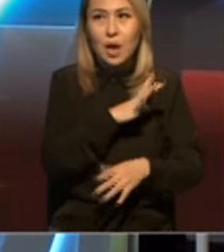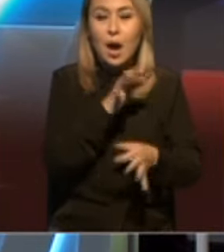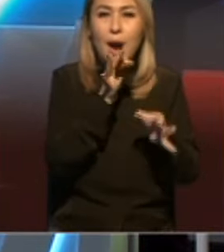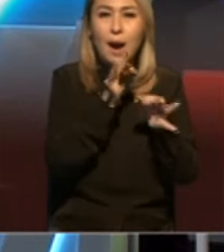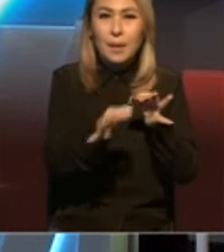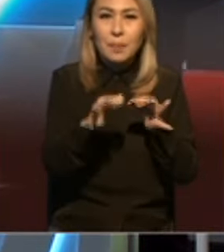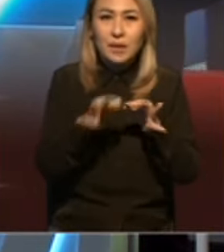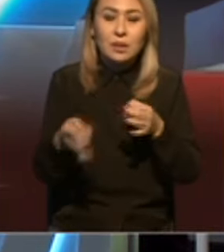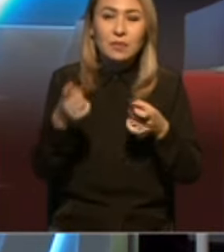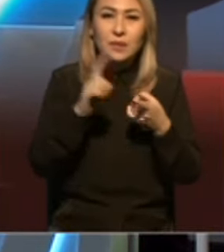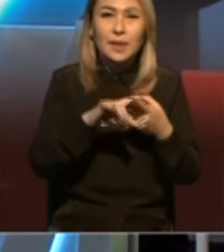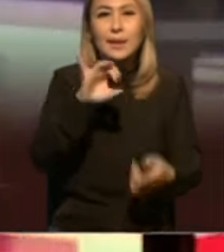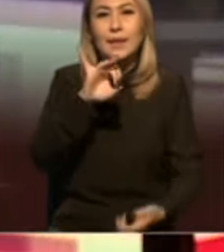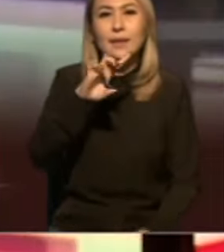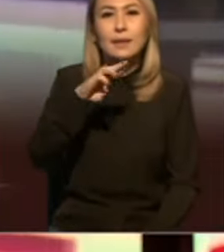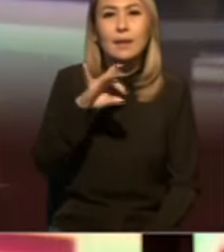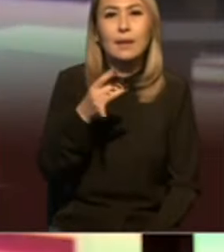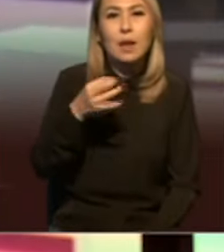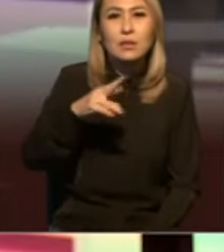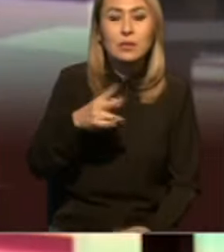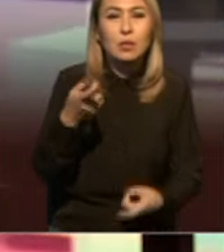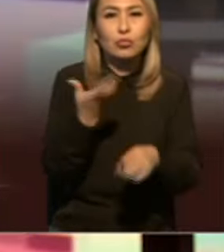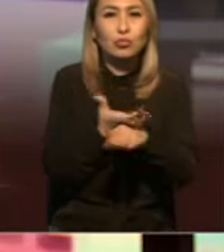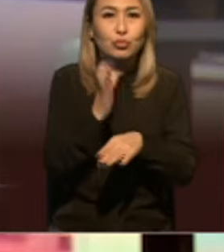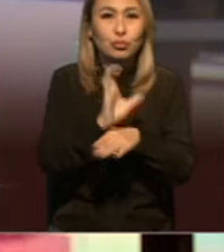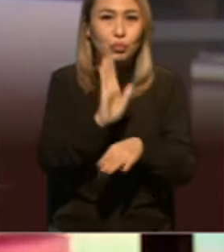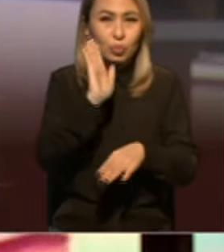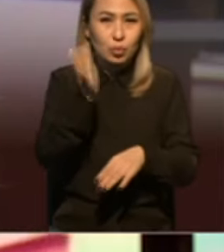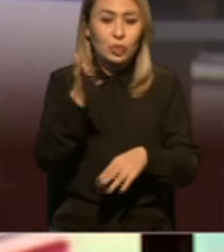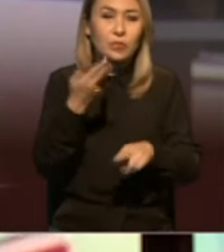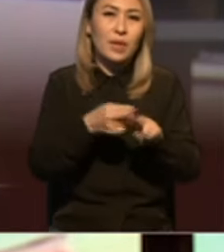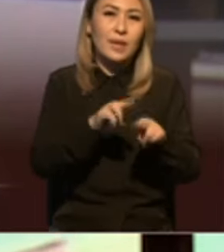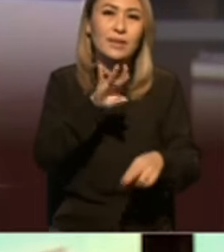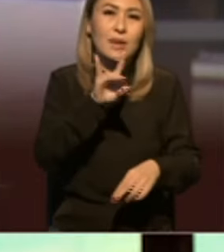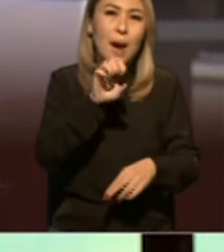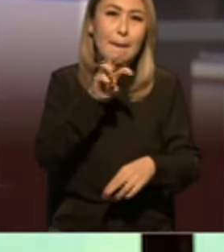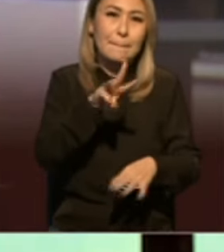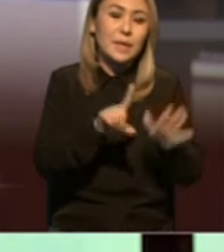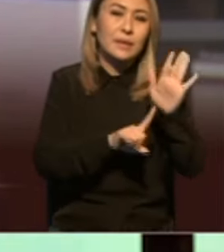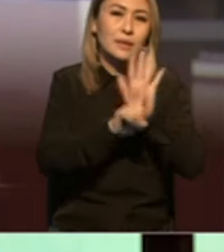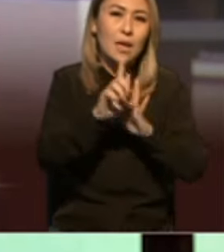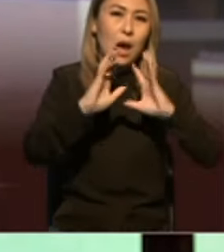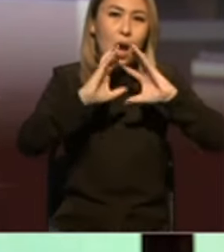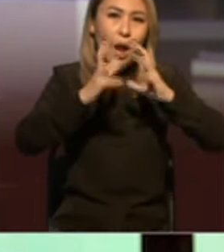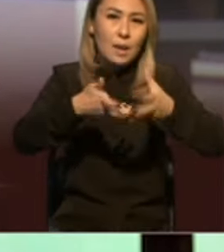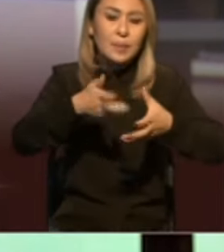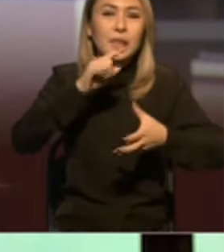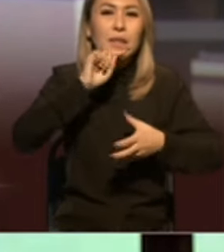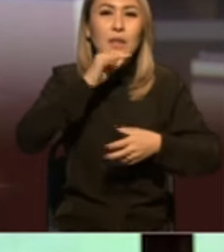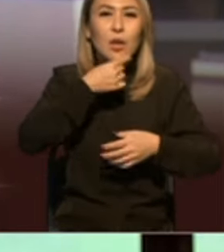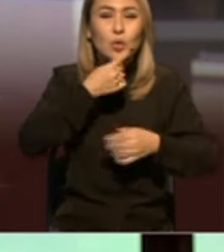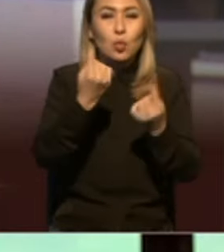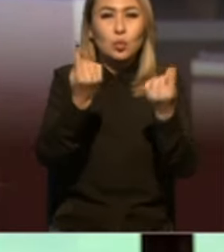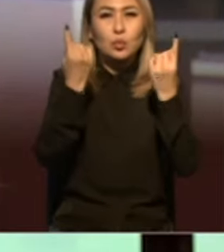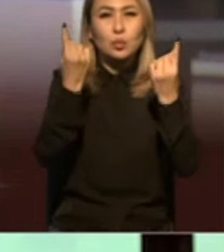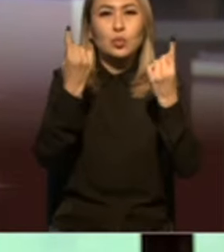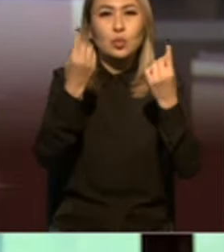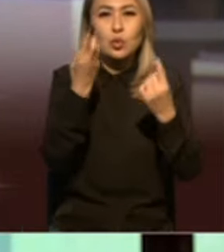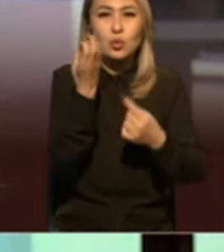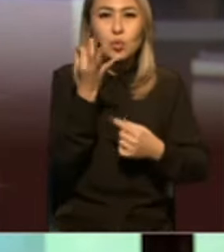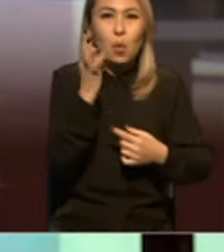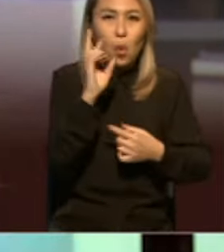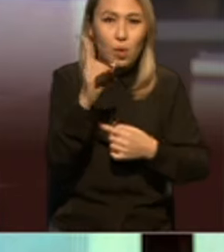аймақтар бойынша интеграциялық процестер күшейеді. Енді Трамптың келуі әлемдік экономикаға үлкен бір шок